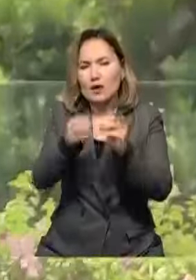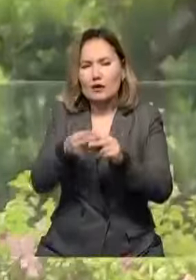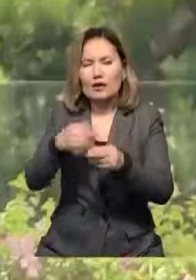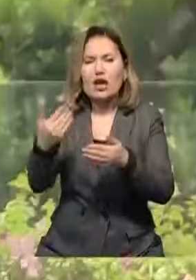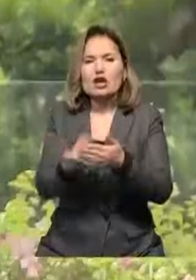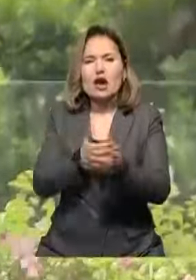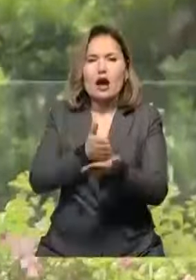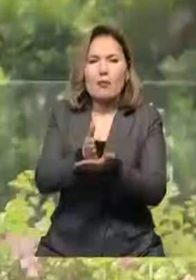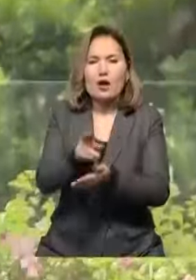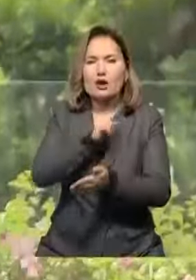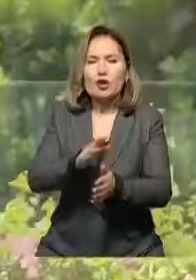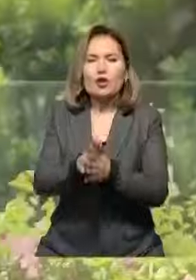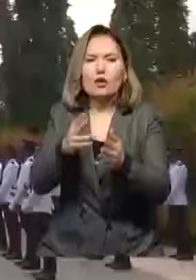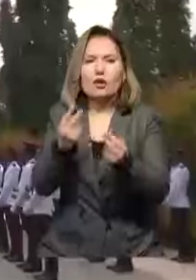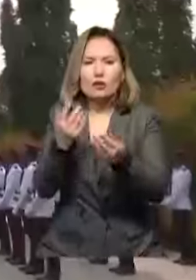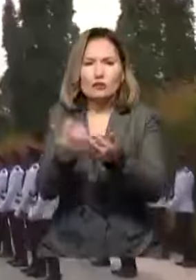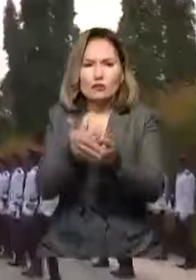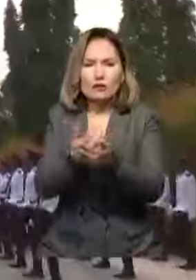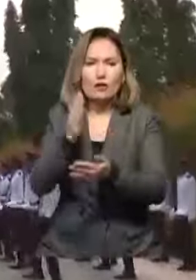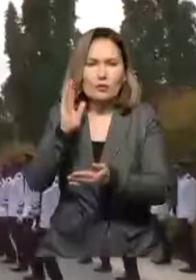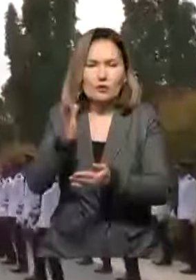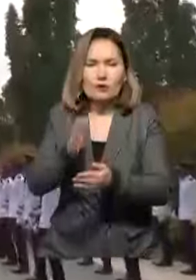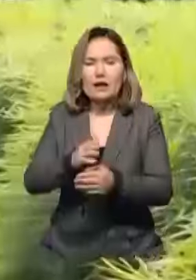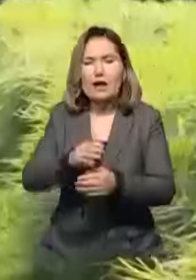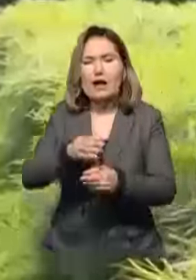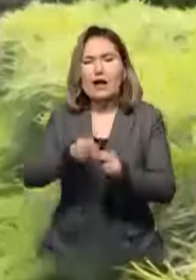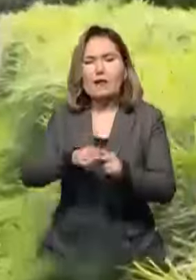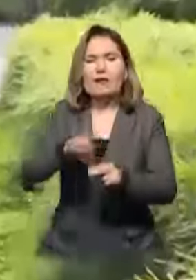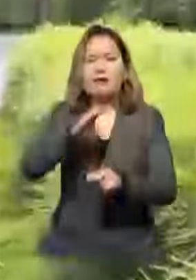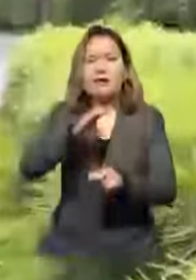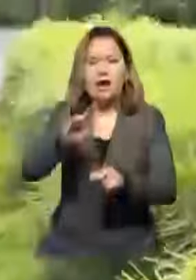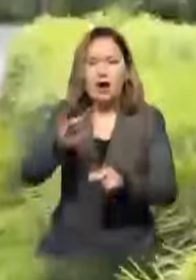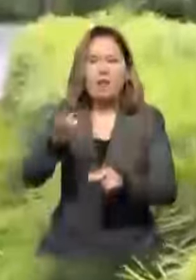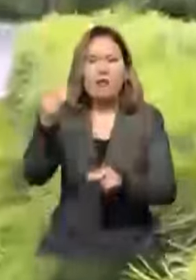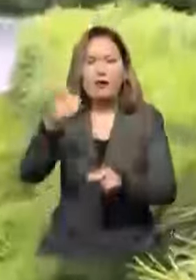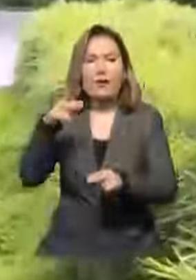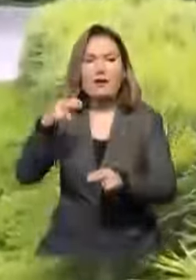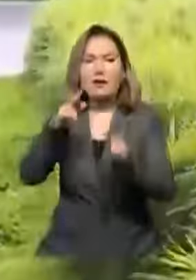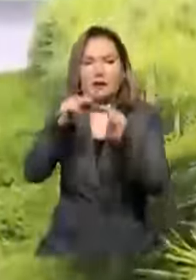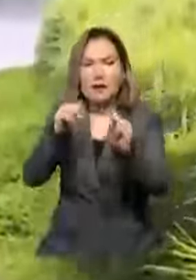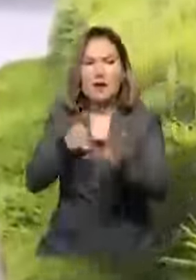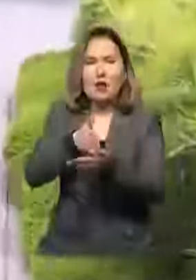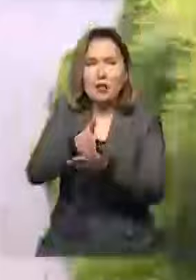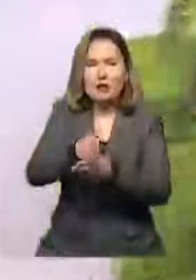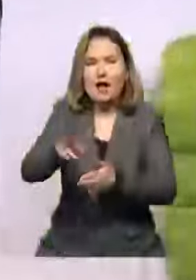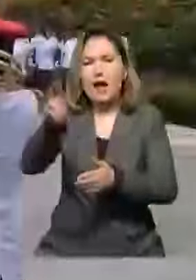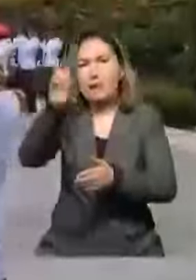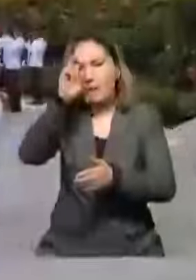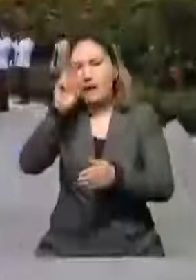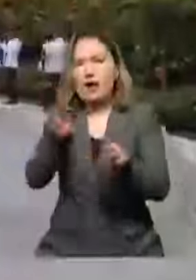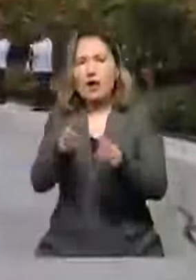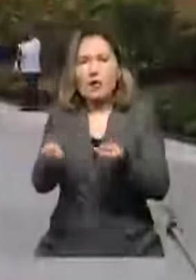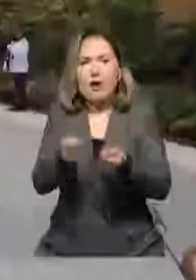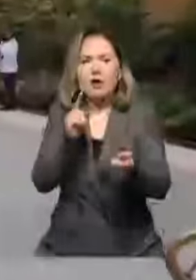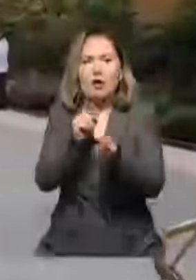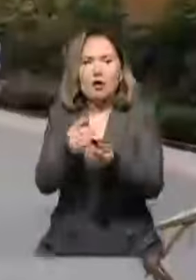жаңа бағыттардан мол әлеует көріп отыр. Бұл Сингапур президентінің ресми резиденциясы Истана. Мемлекеттік мерекелер мен мәртебелі меймандарды